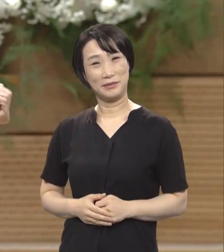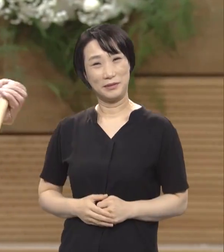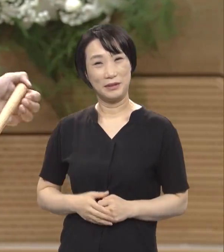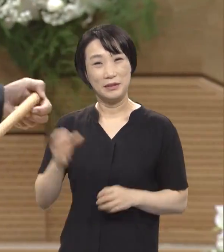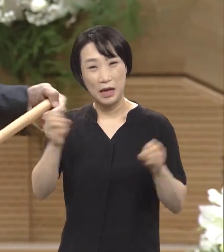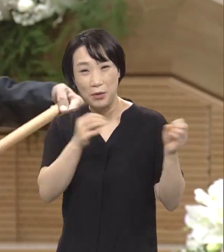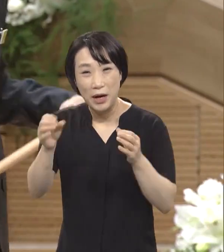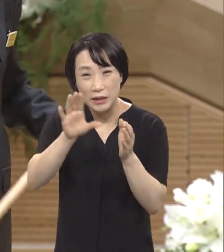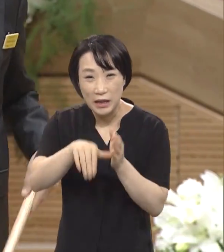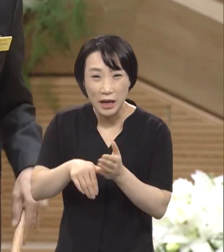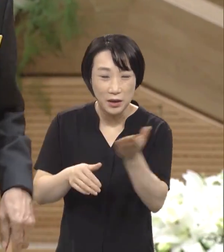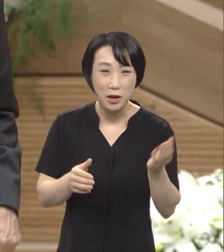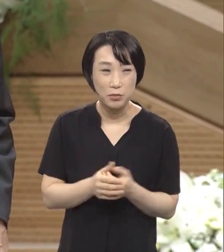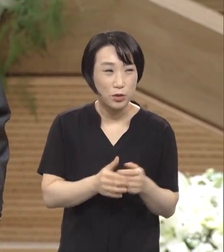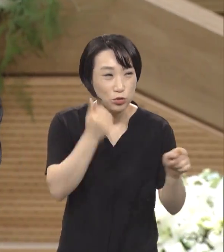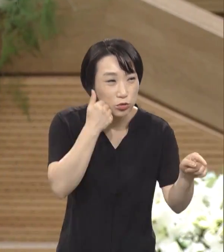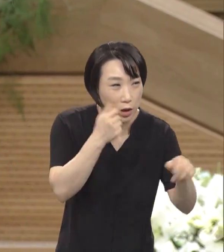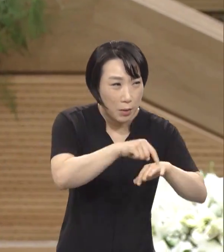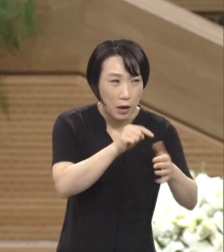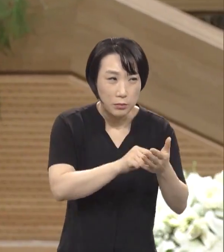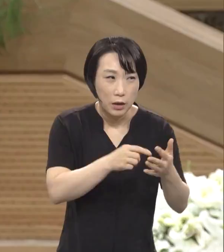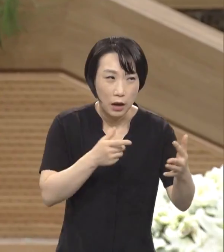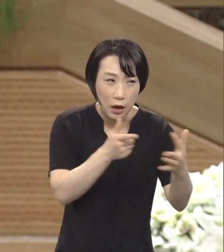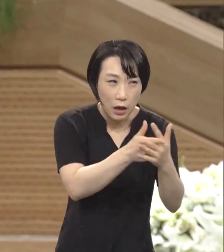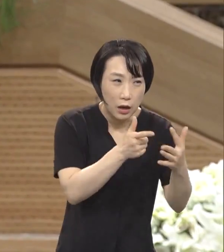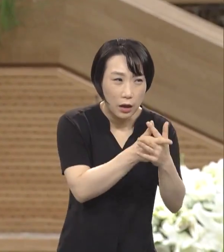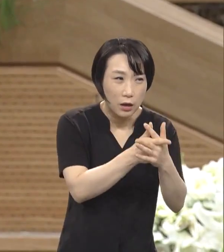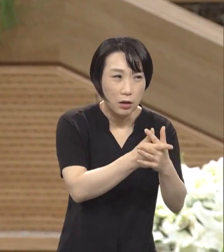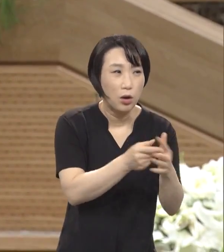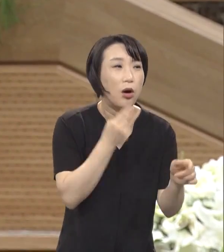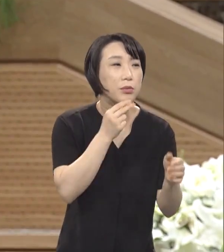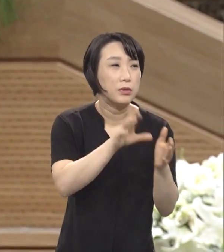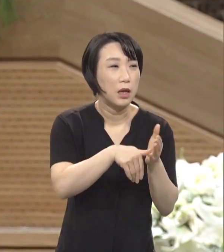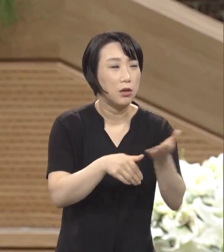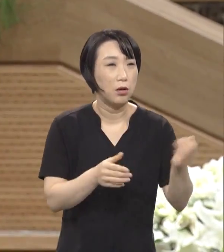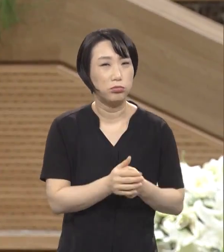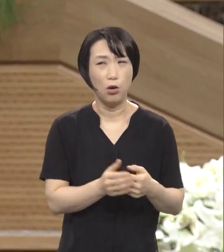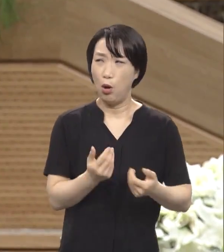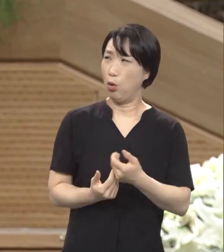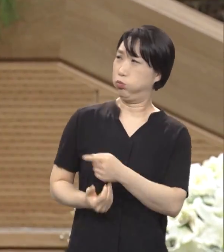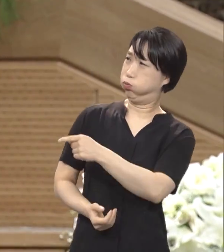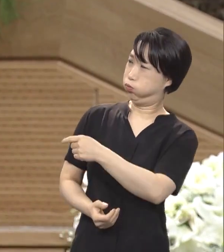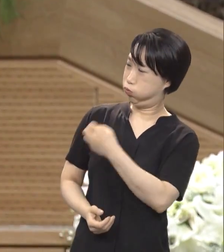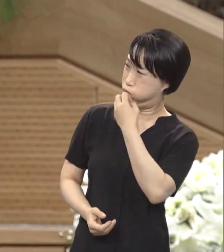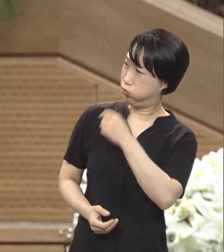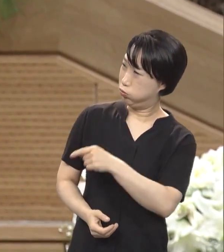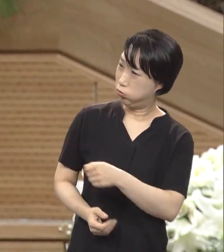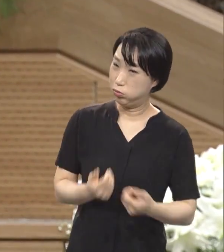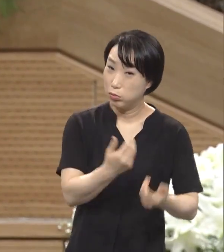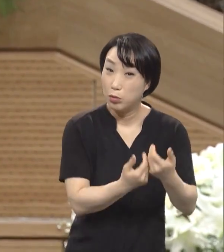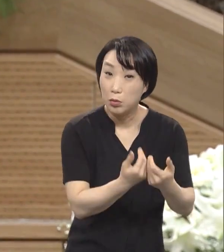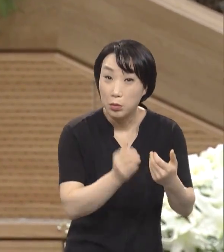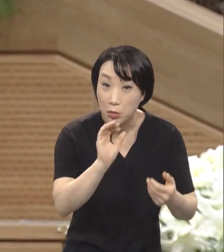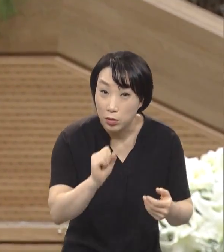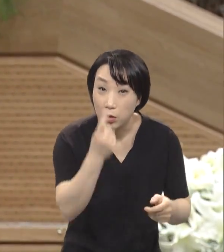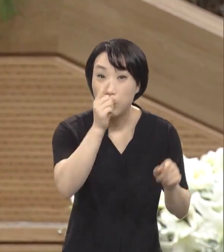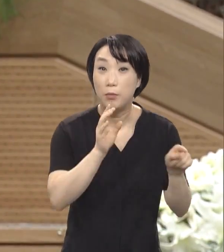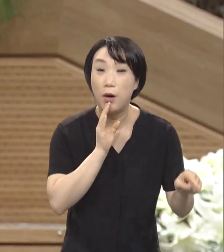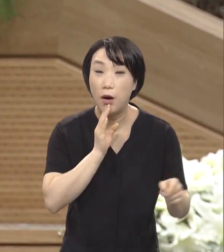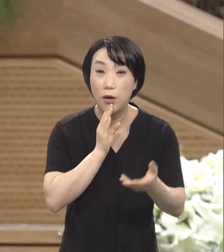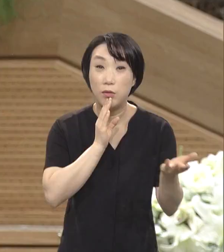대화도 상대방의 마음을 못 읽으면 트러블이 일어나는 거야. 응? 일어나는 거야.